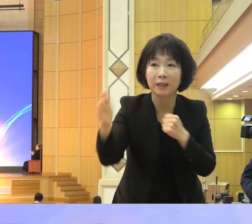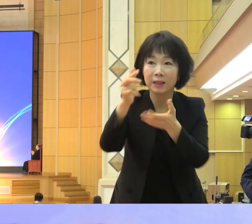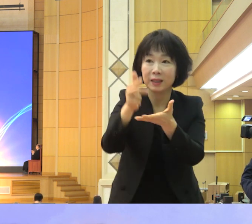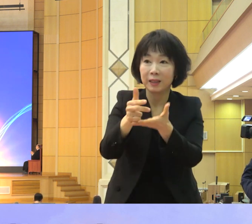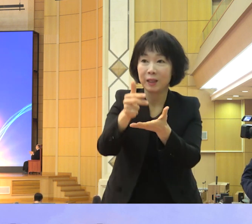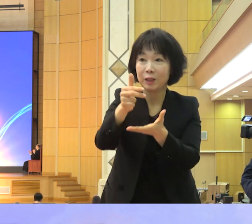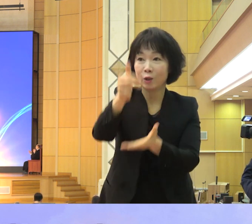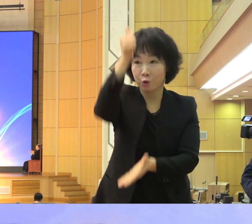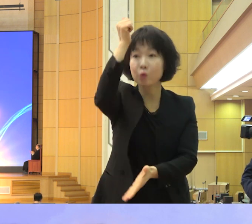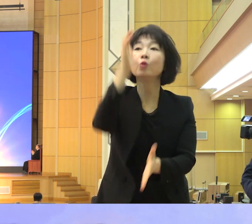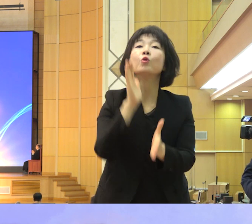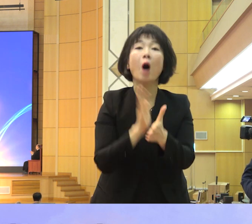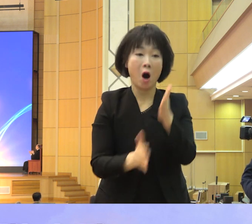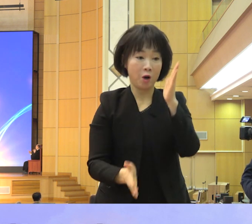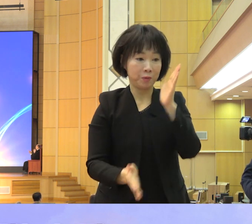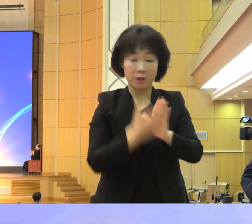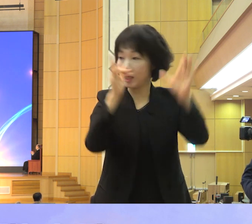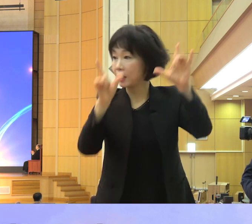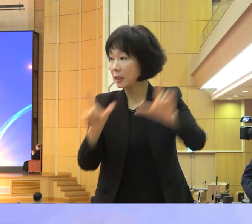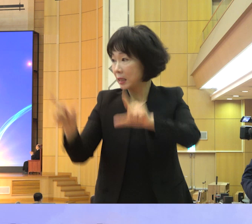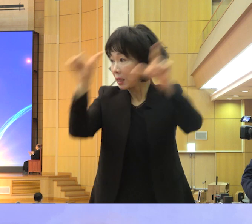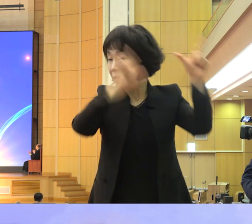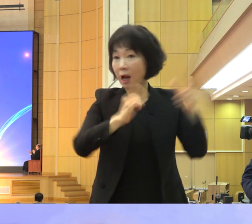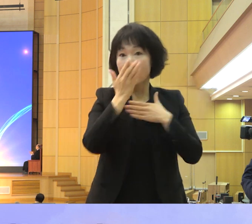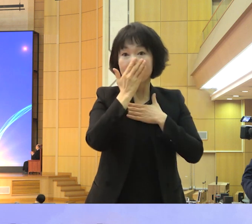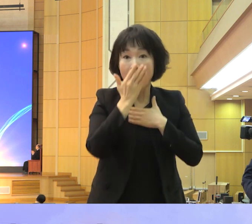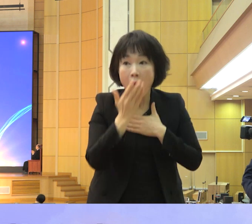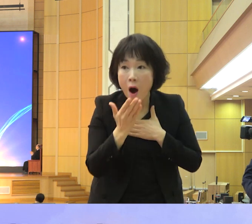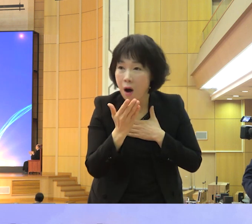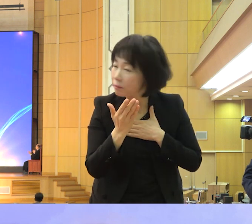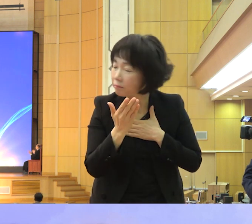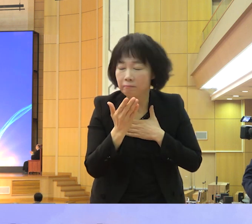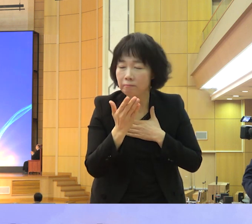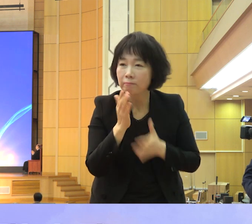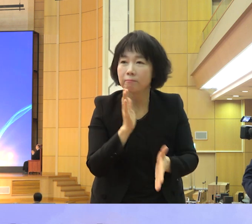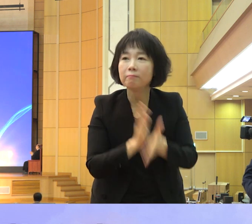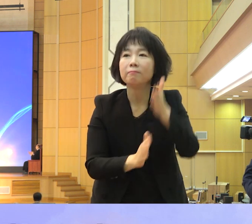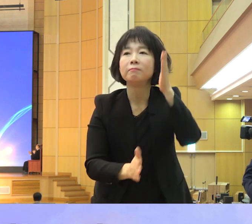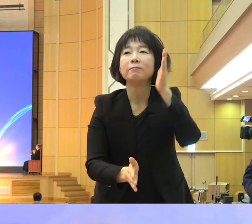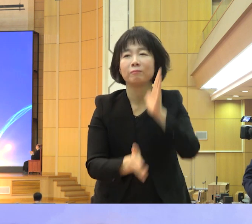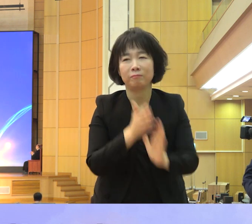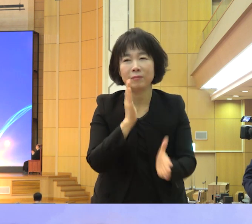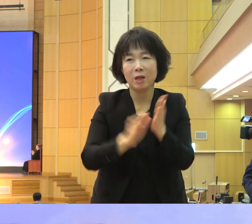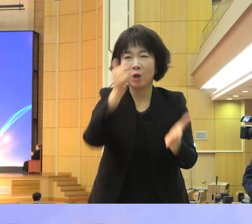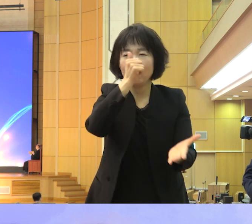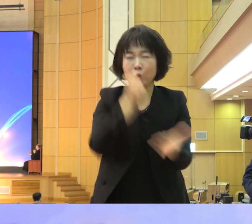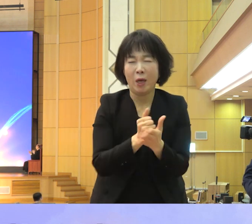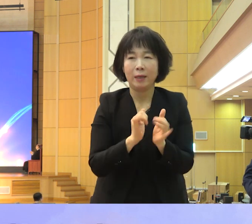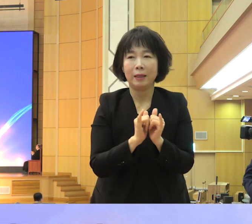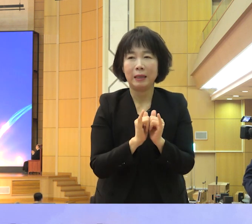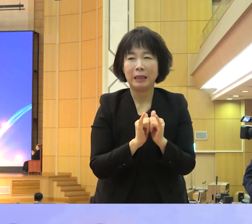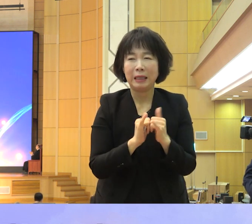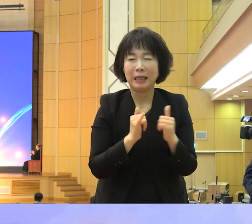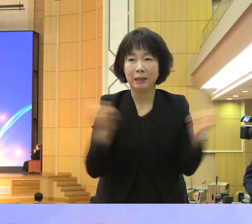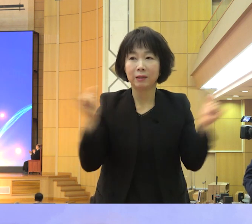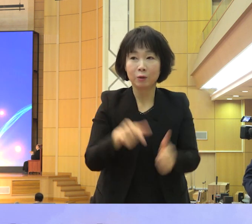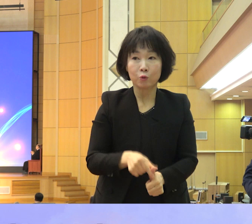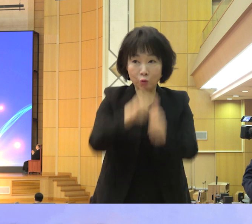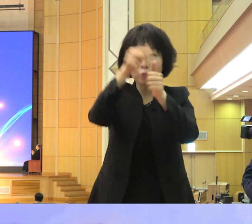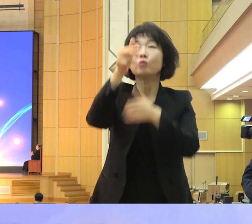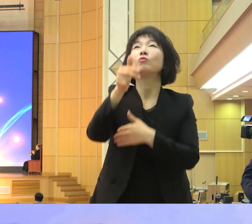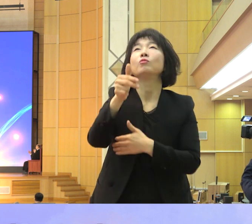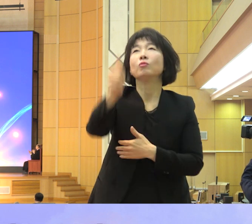수 없네. 주 없이 살 수 없네 죄인의